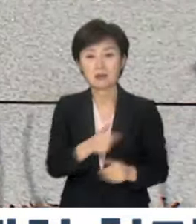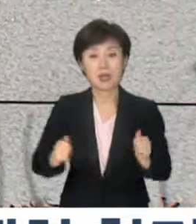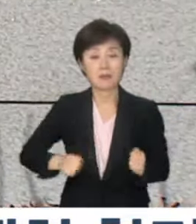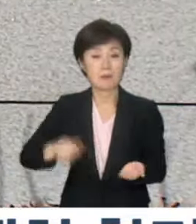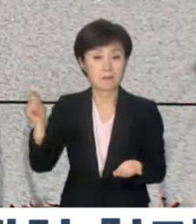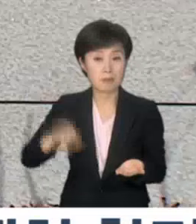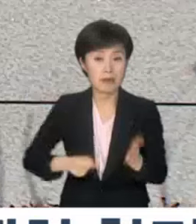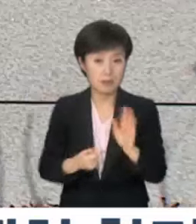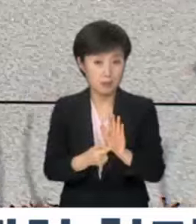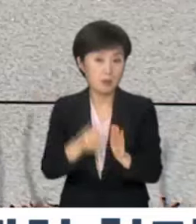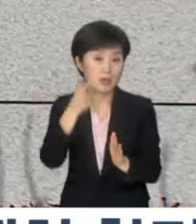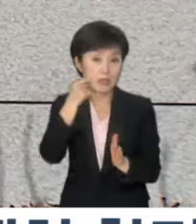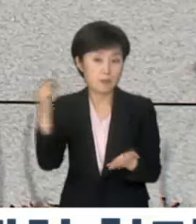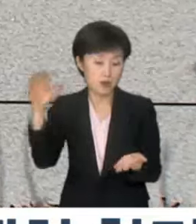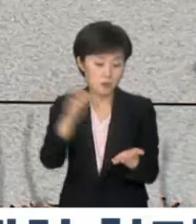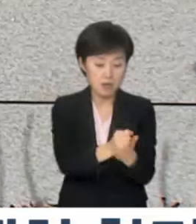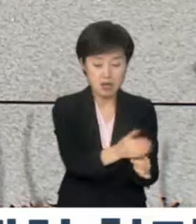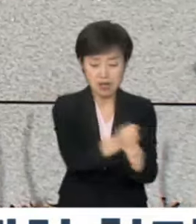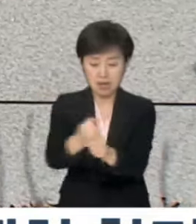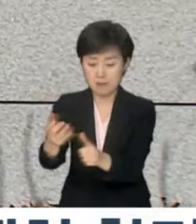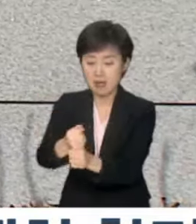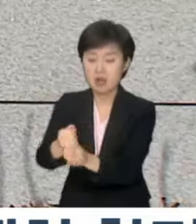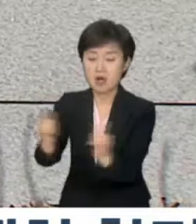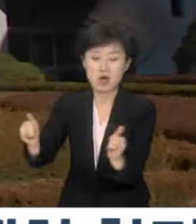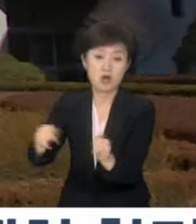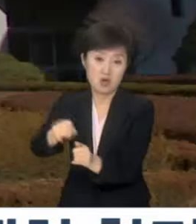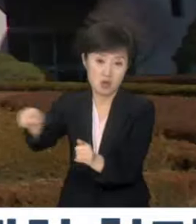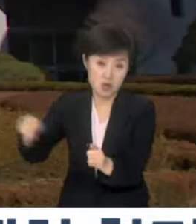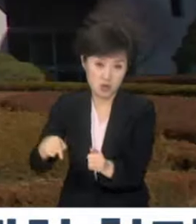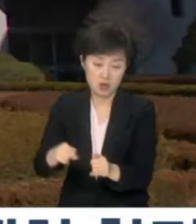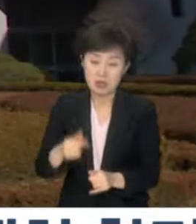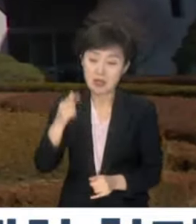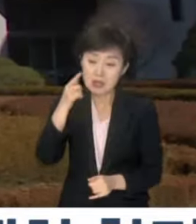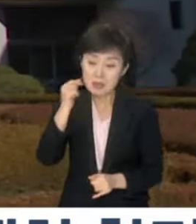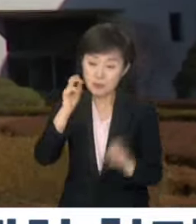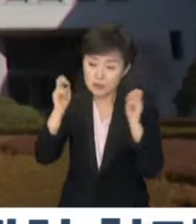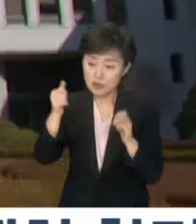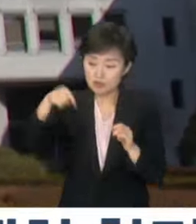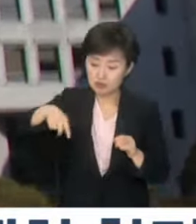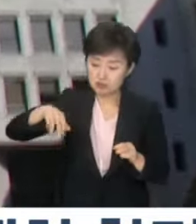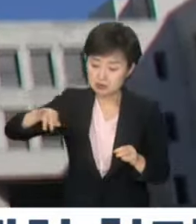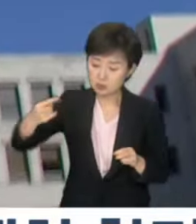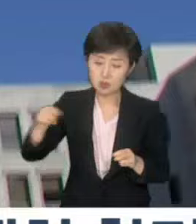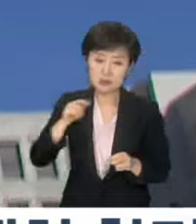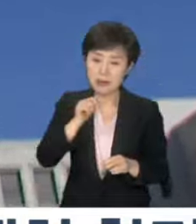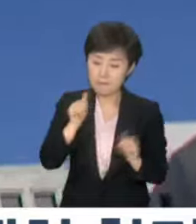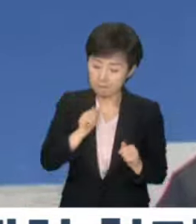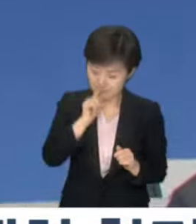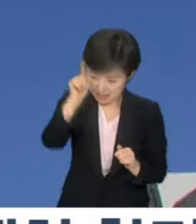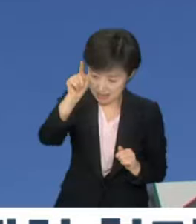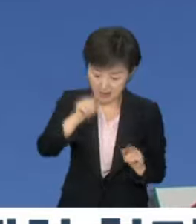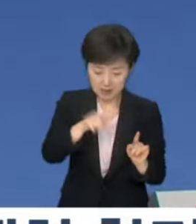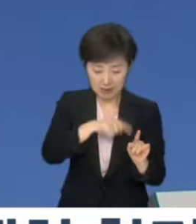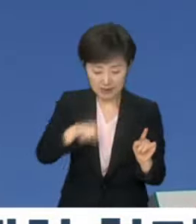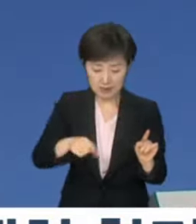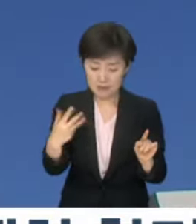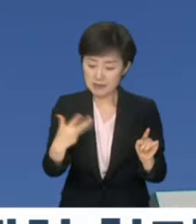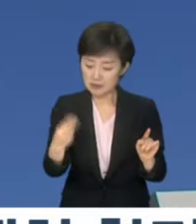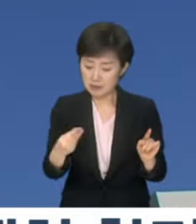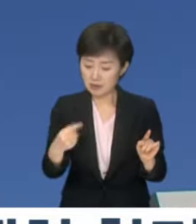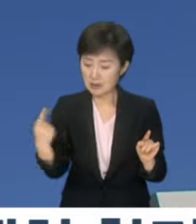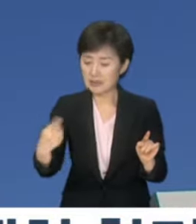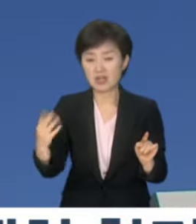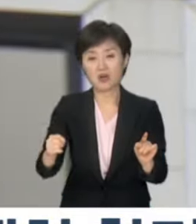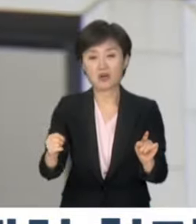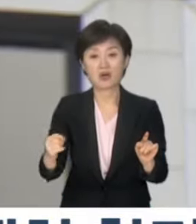오늘 일제 강제 동원 피해자들과 유족이 주식회사 후지코시를 상대로 낸 소송에서 1인당 8천만 원에서